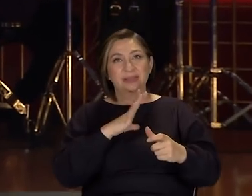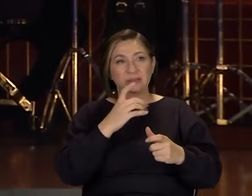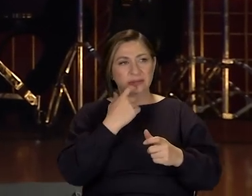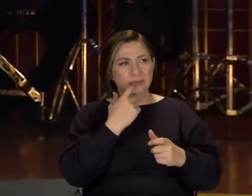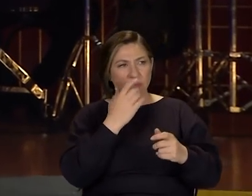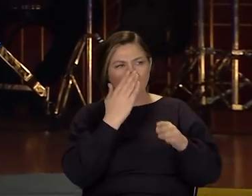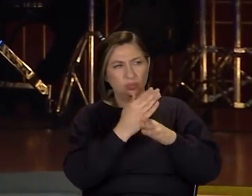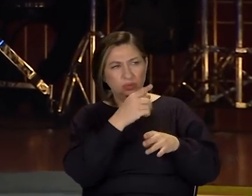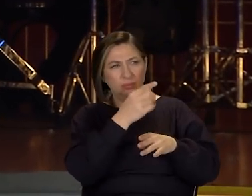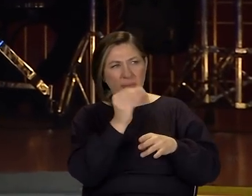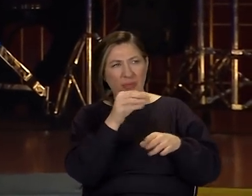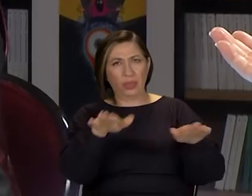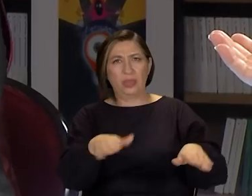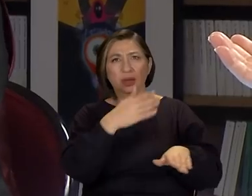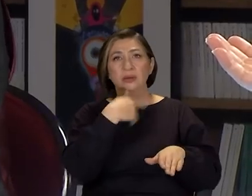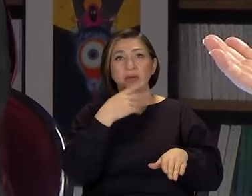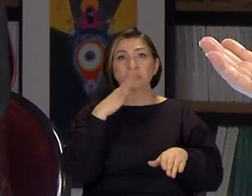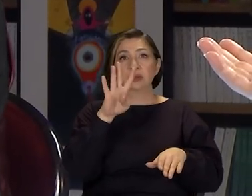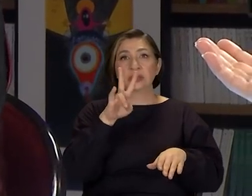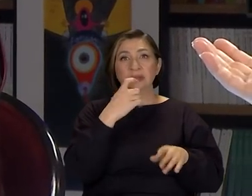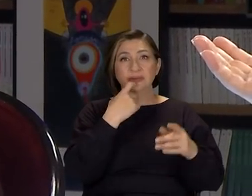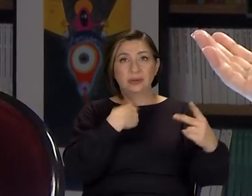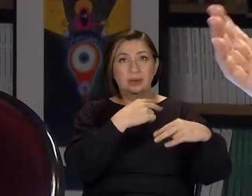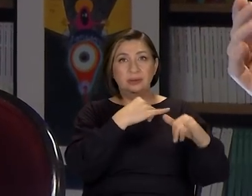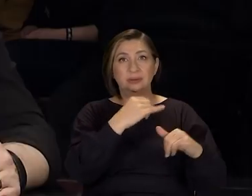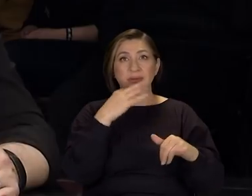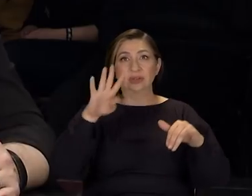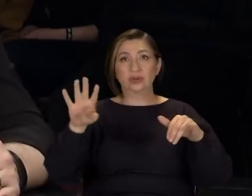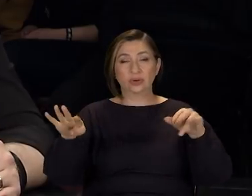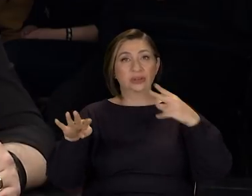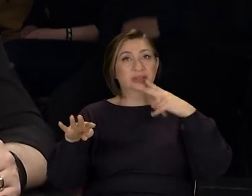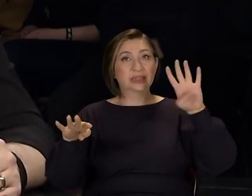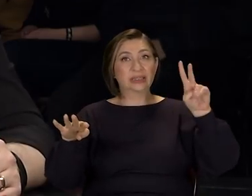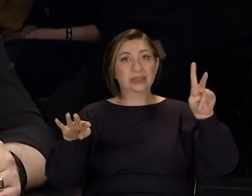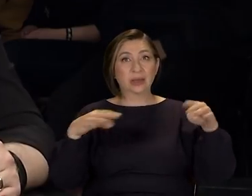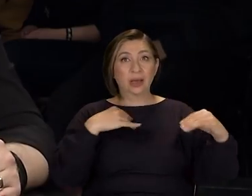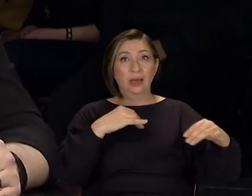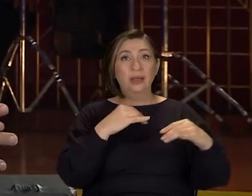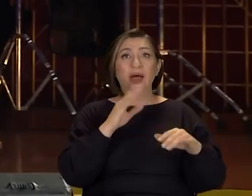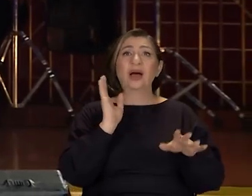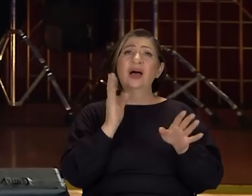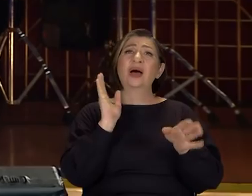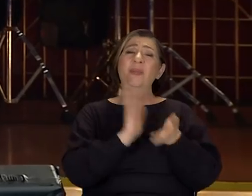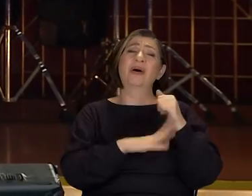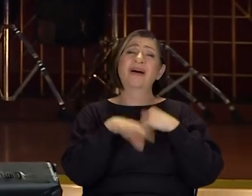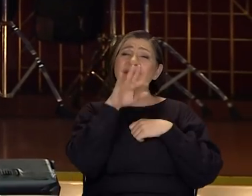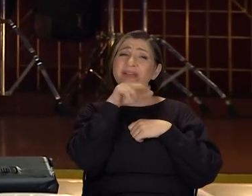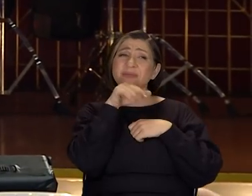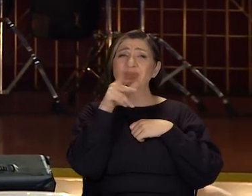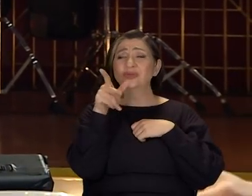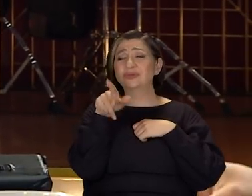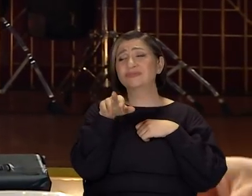mu? 90'larda bebeydiniz ya. Biz 42 olur yaşındayız mu? Efendim ikimiz de. O 44 ben 42. Aman gözünüz toprağa